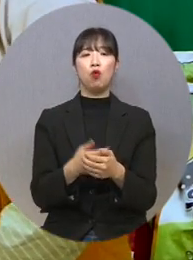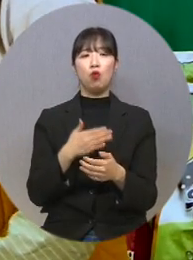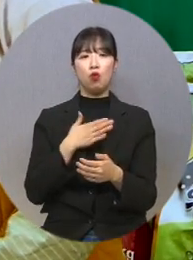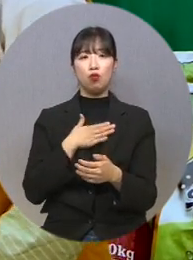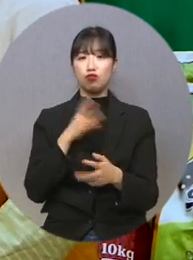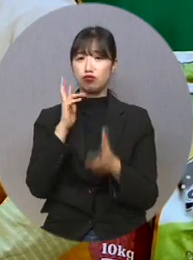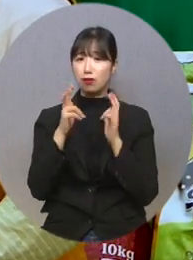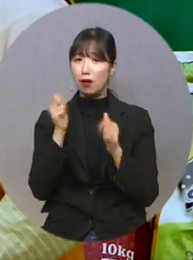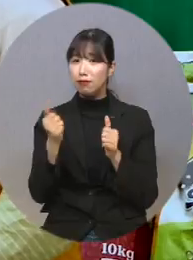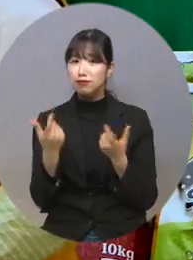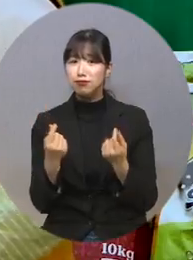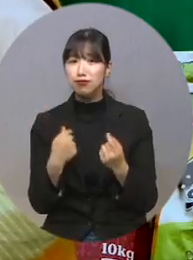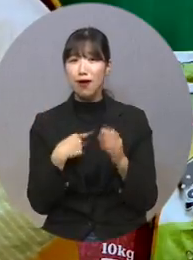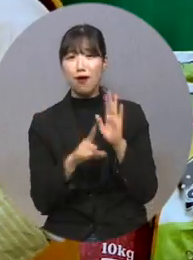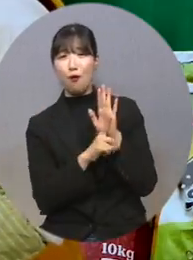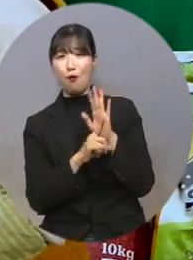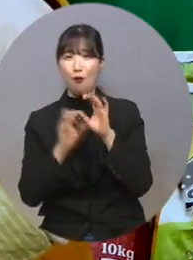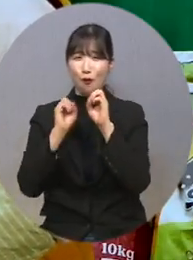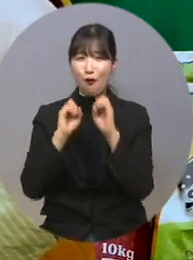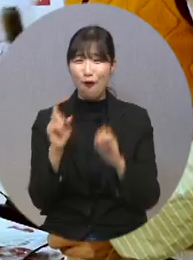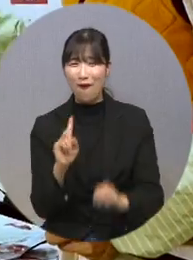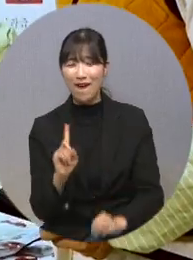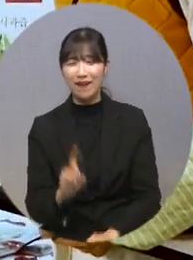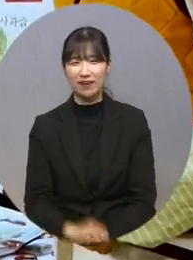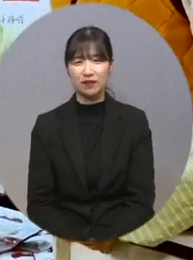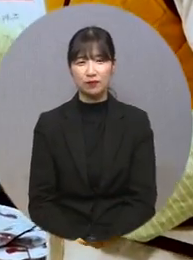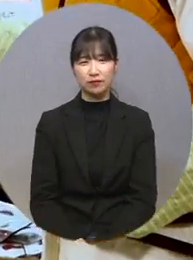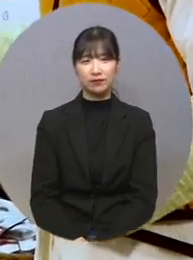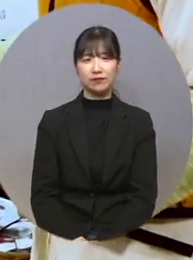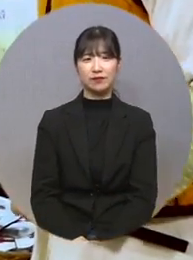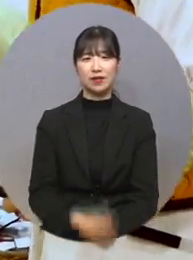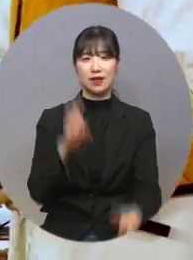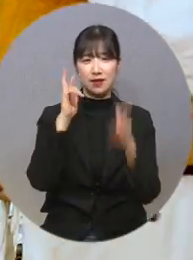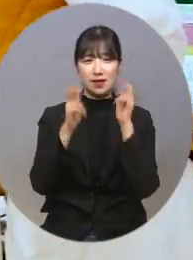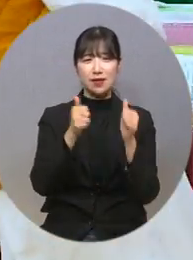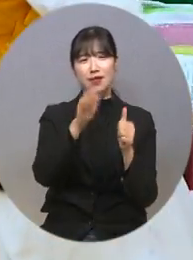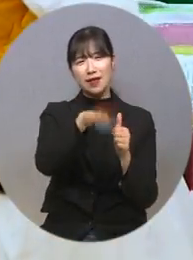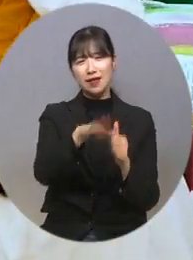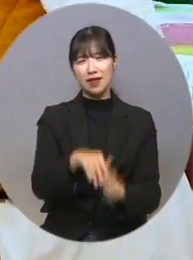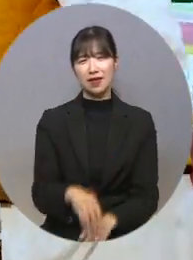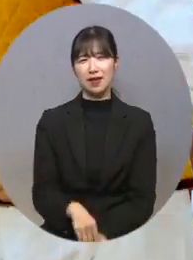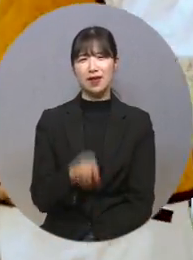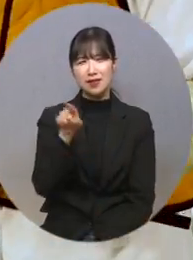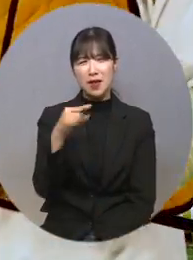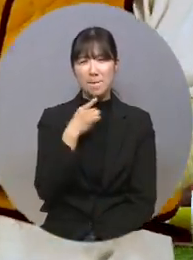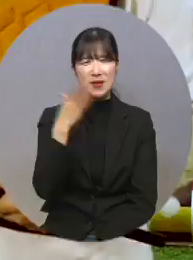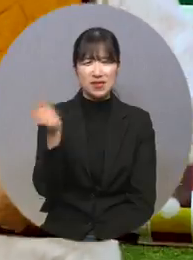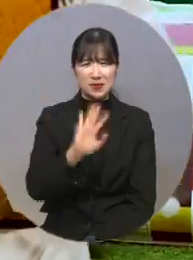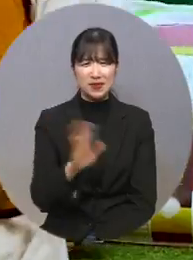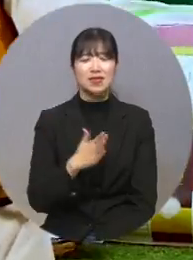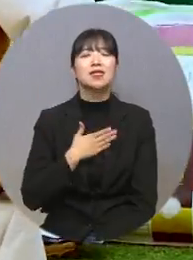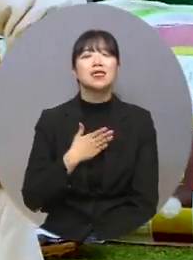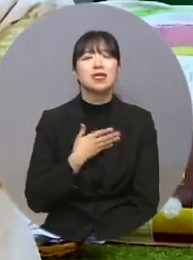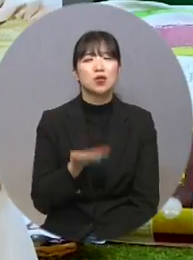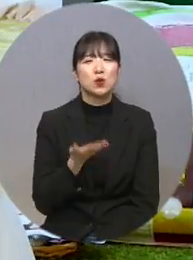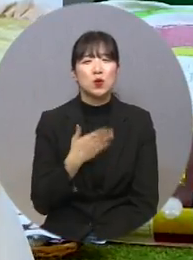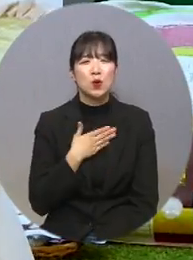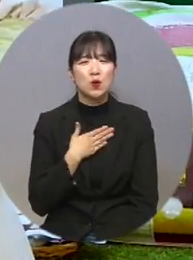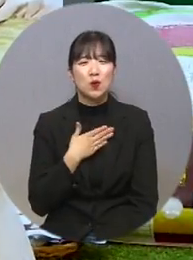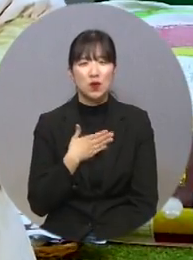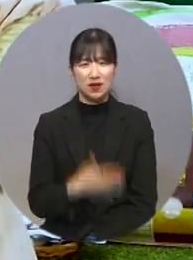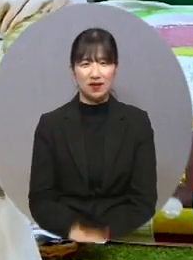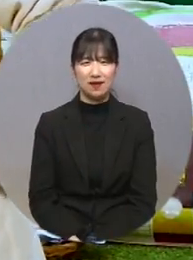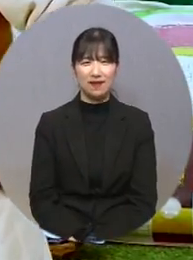사장님 같아요? 네 그러니까 그러니까 사장님 사장님 네. 아니 그냥 저기 주지 말고 저를 줘요. 같이 드릴게요. 같이